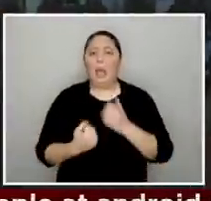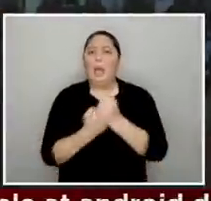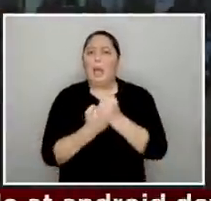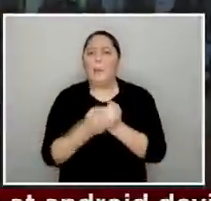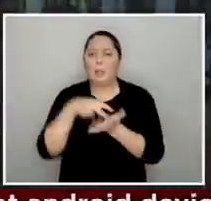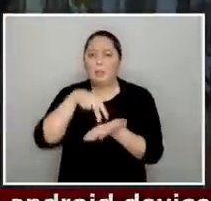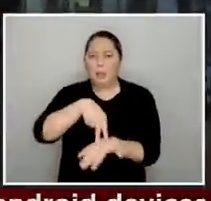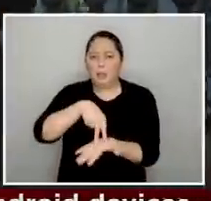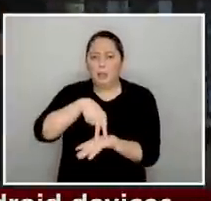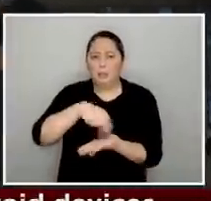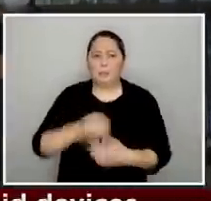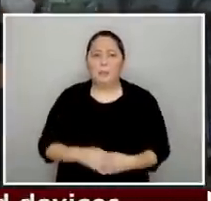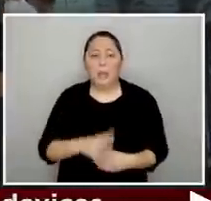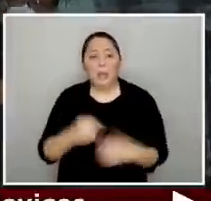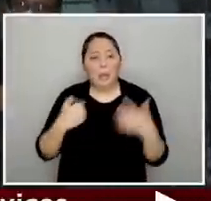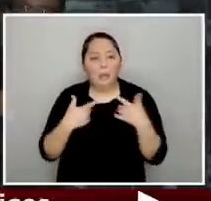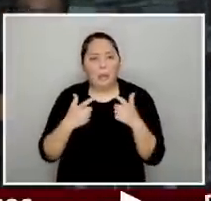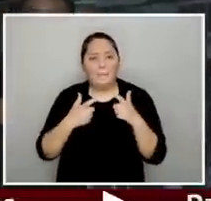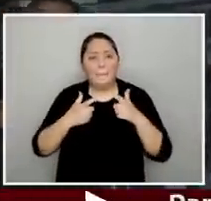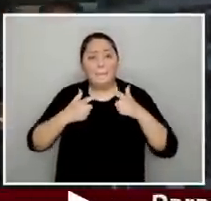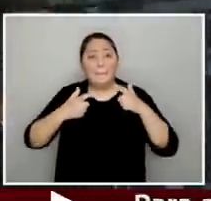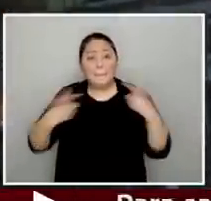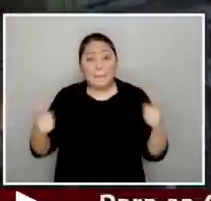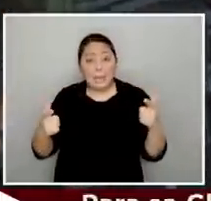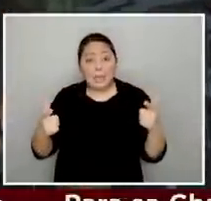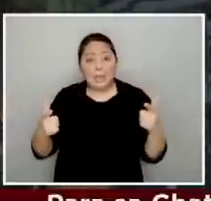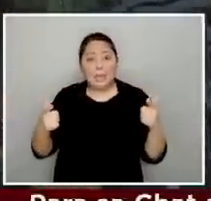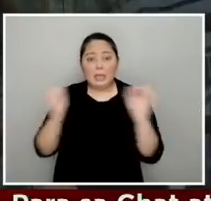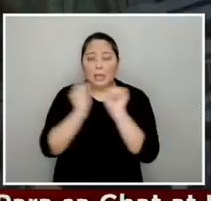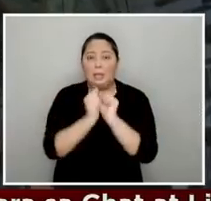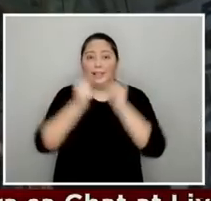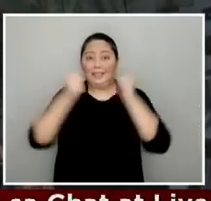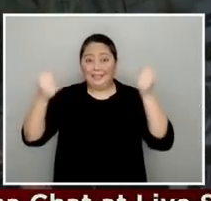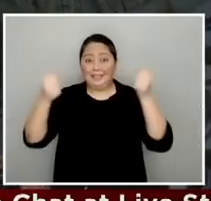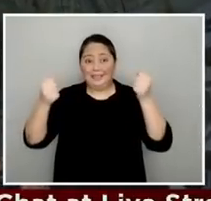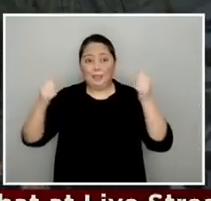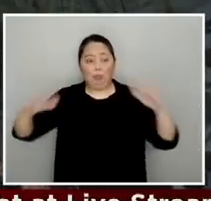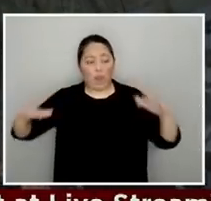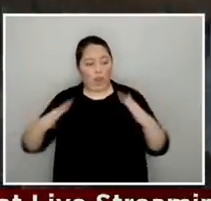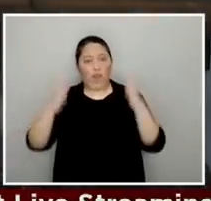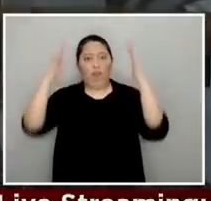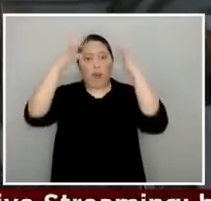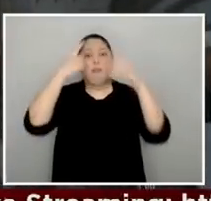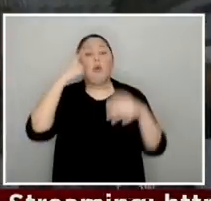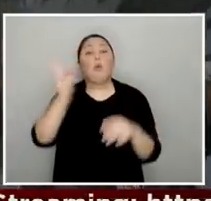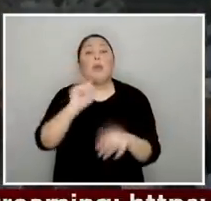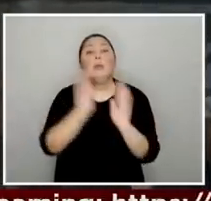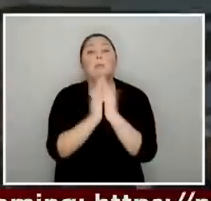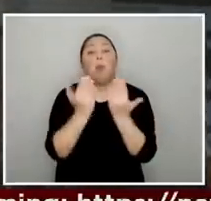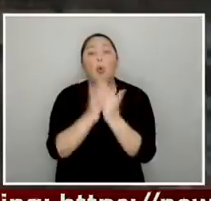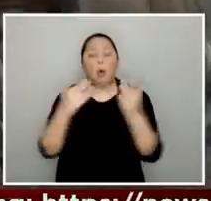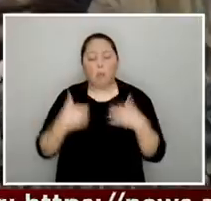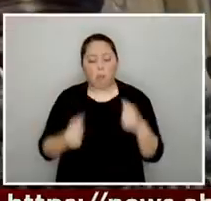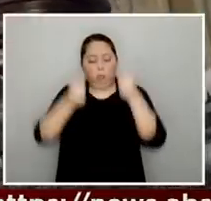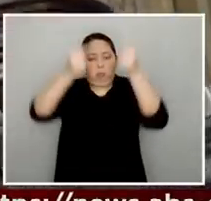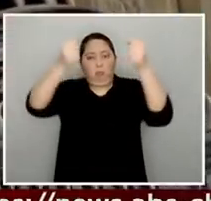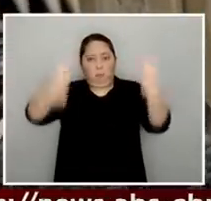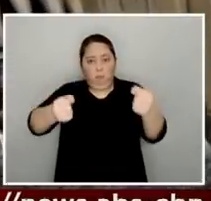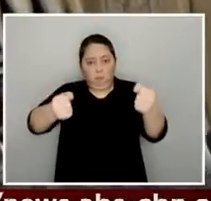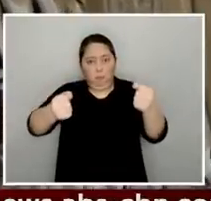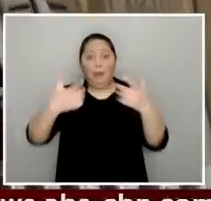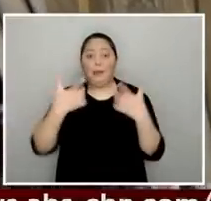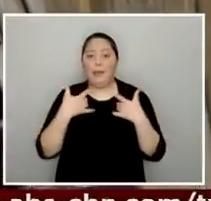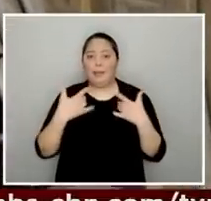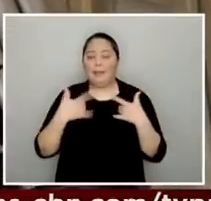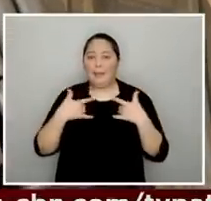Meron ding napakalaking lectern o patungan ng choir books na tinatawag na fasistol. Ang pipe organ, gawa pa noong